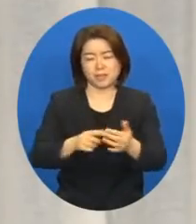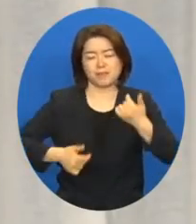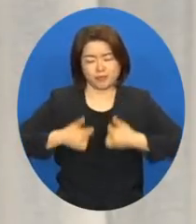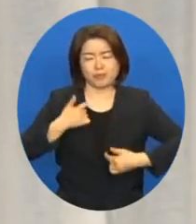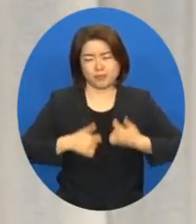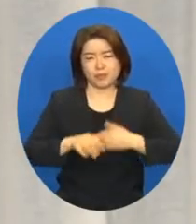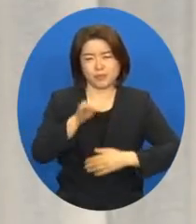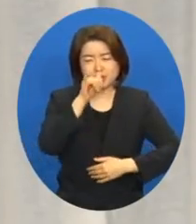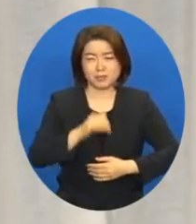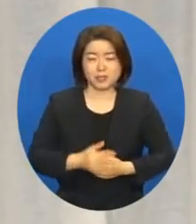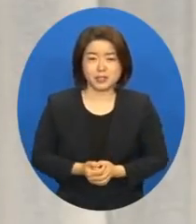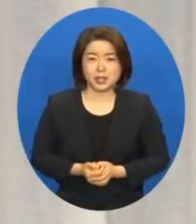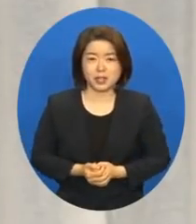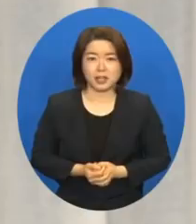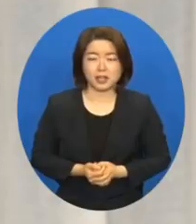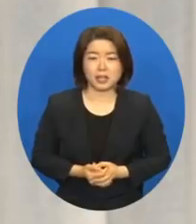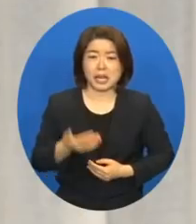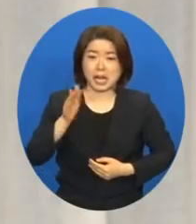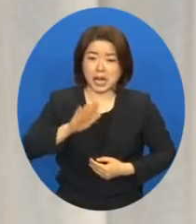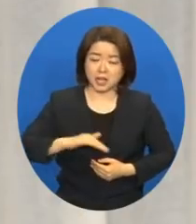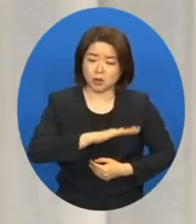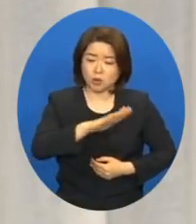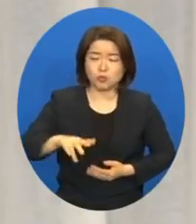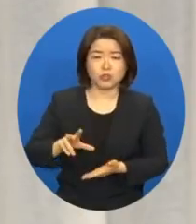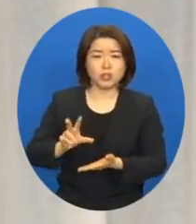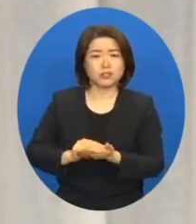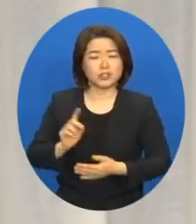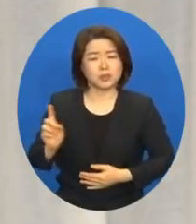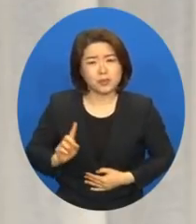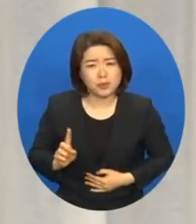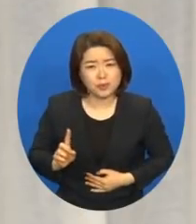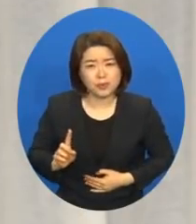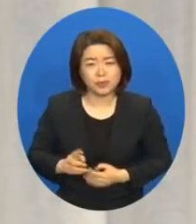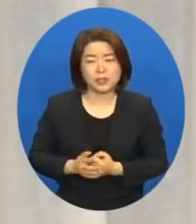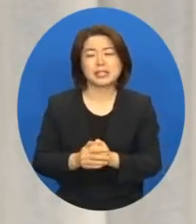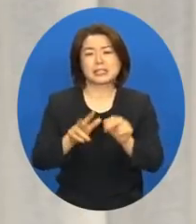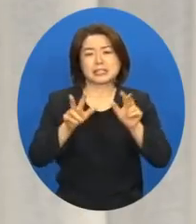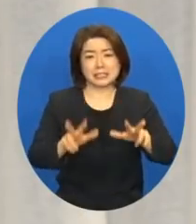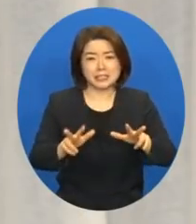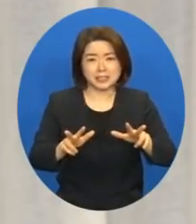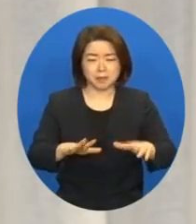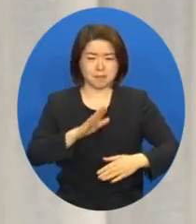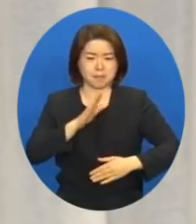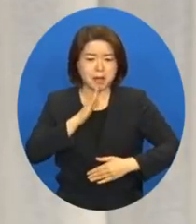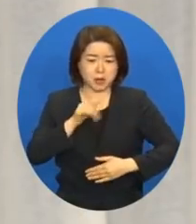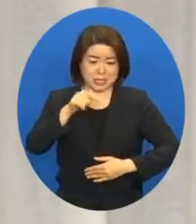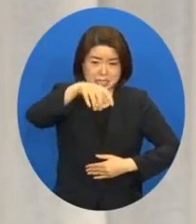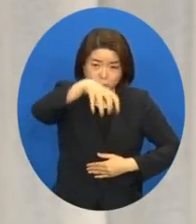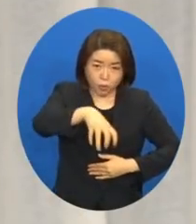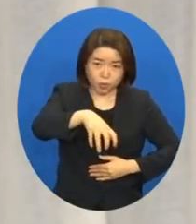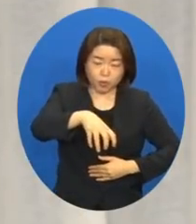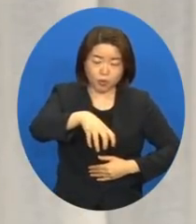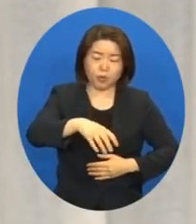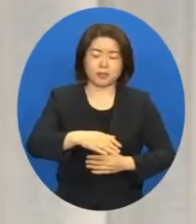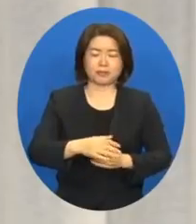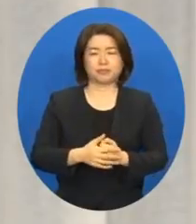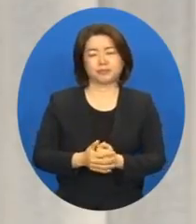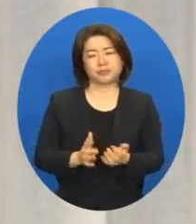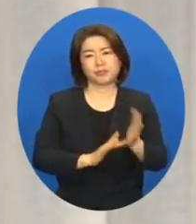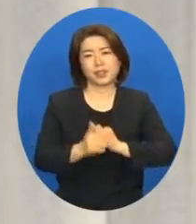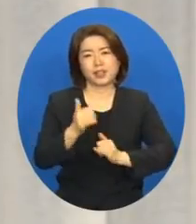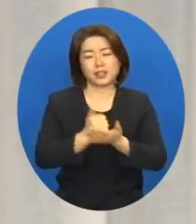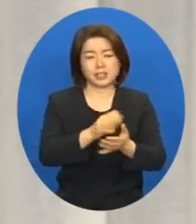기쁨이에요. 그런데 우리의 문제가 뭔지 아십니까? 지금 바로 여기서